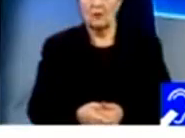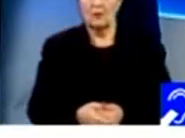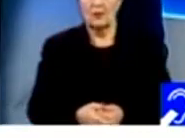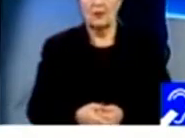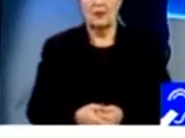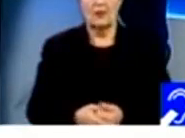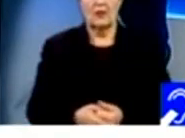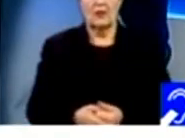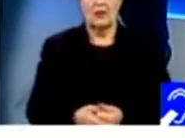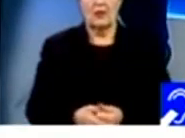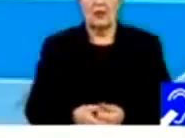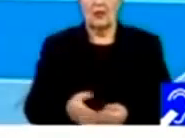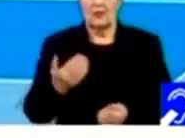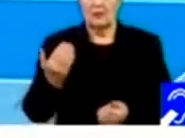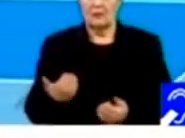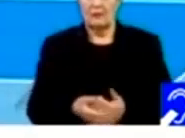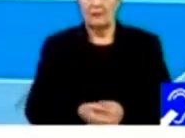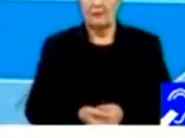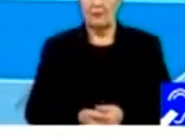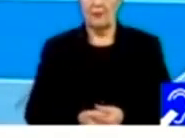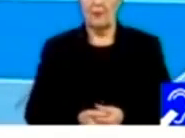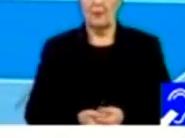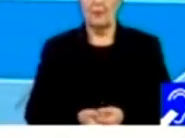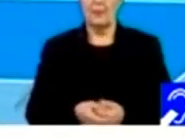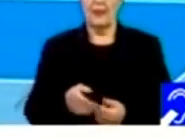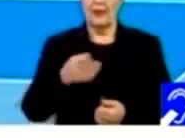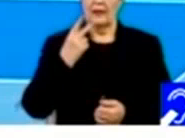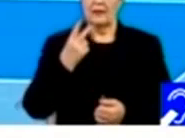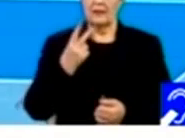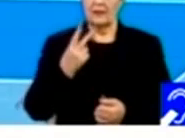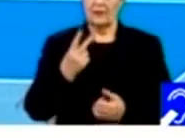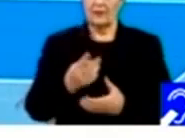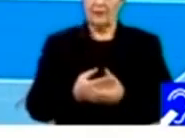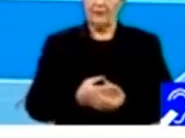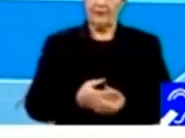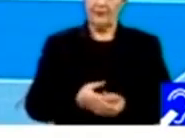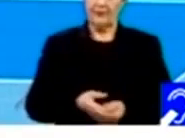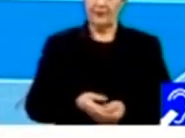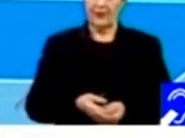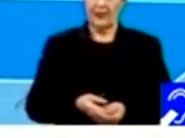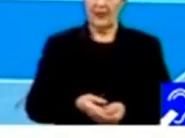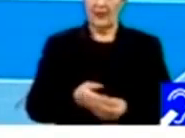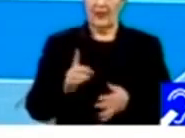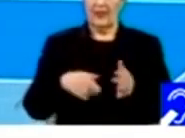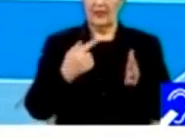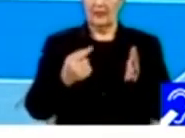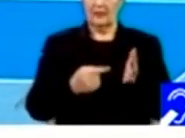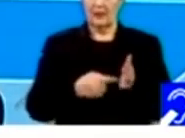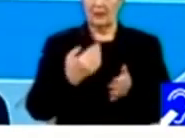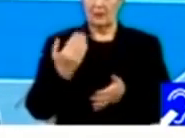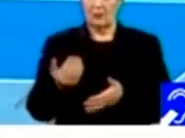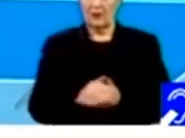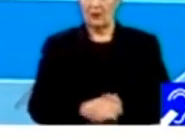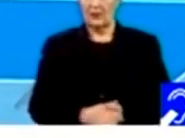aflăm, de la domniile voastre, de unde veți aduce aceste resurse financiare vitale. Acum, domnule Ceban, o întrebare pentru